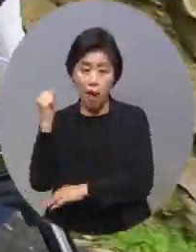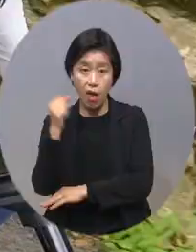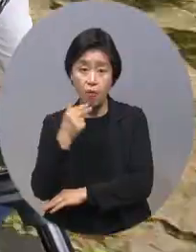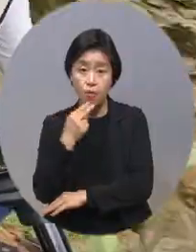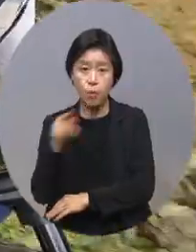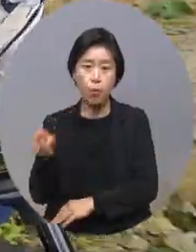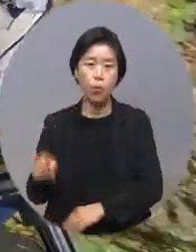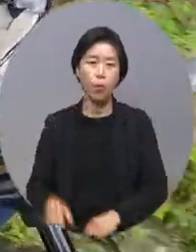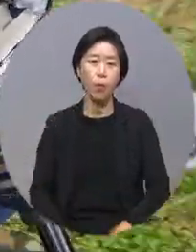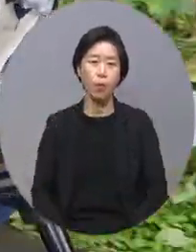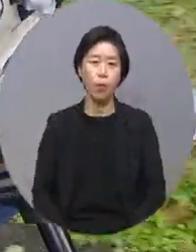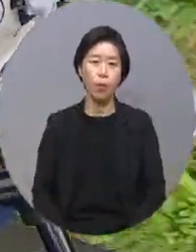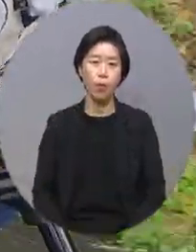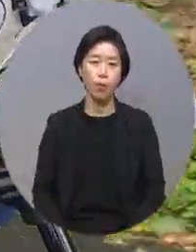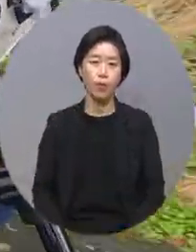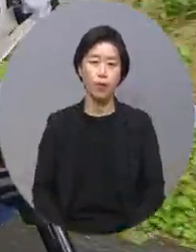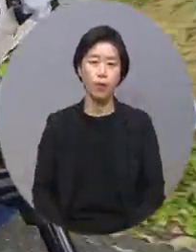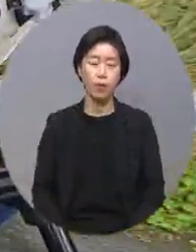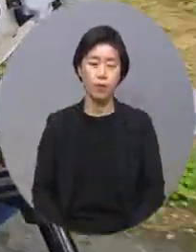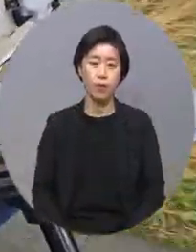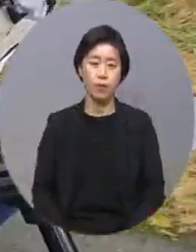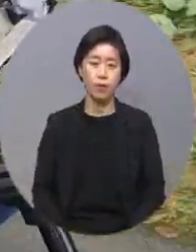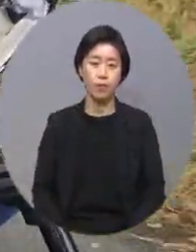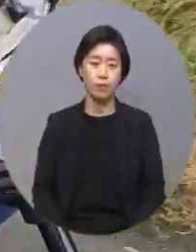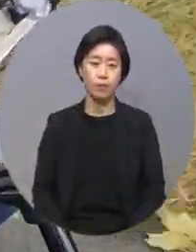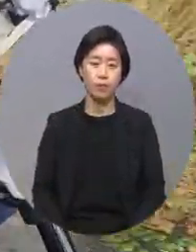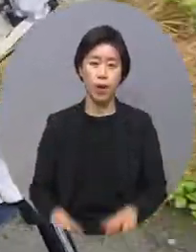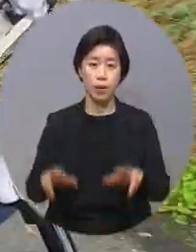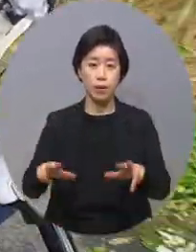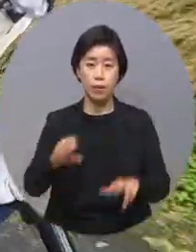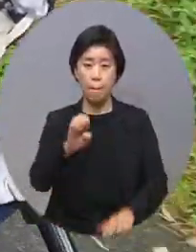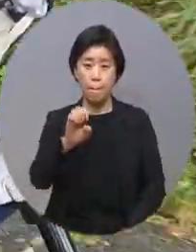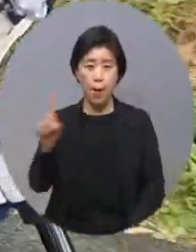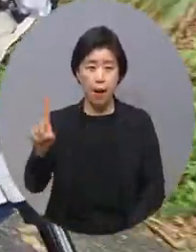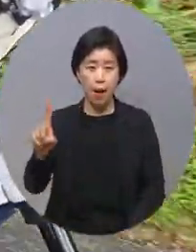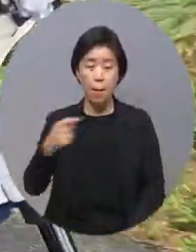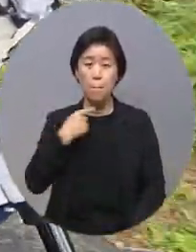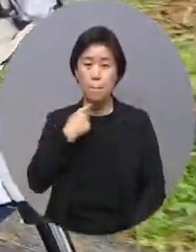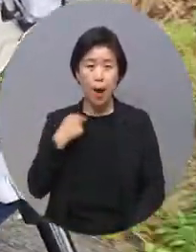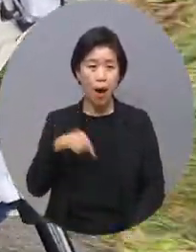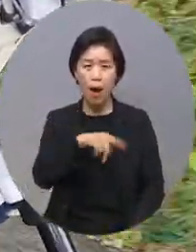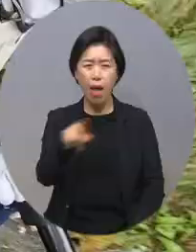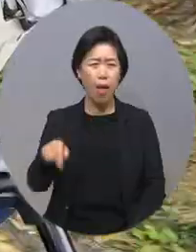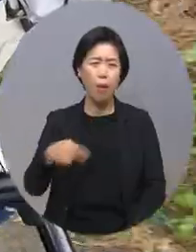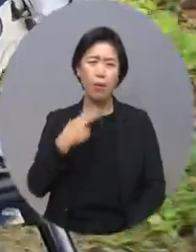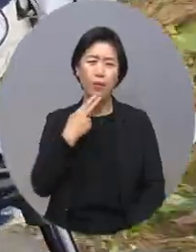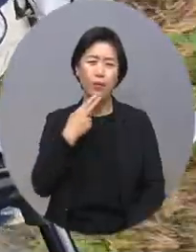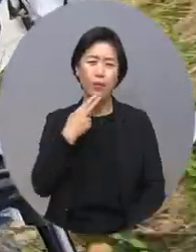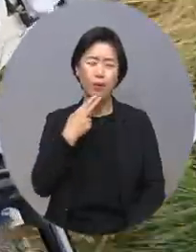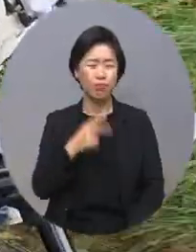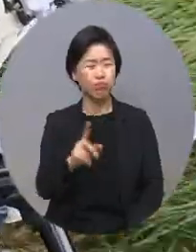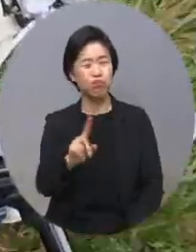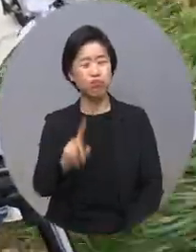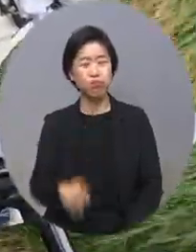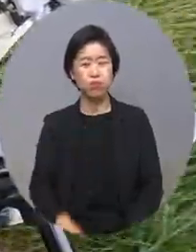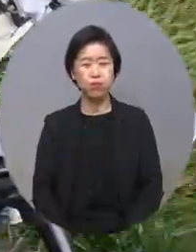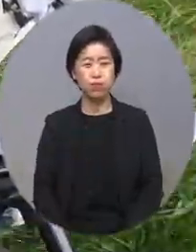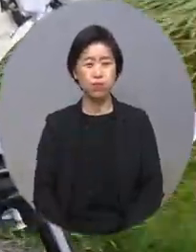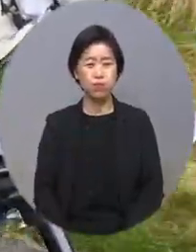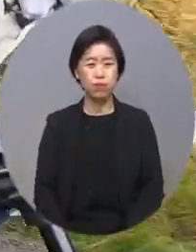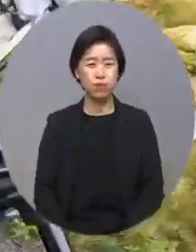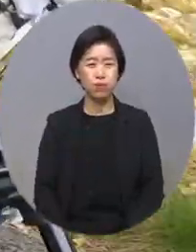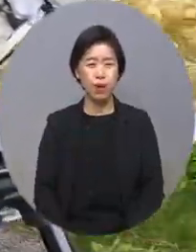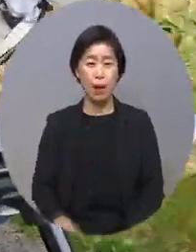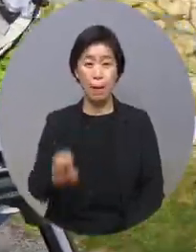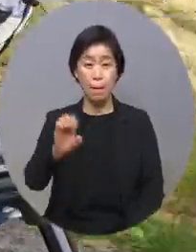스코어를 지금 우리 파가 아무도 안 나왔어. 맞아. 뭐하는 짓이야 다들 와. 진짜. 아니 파랑 보기로 경쟁을